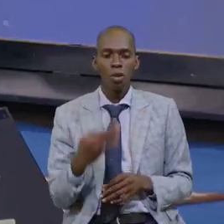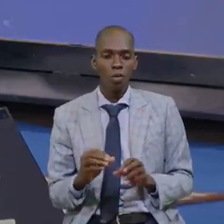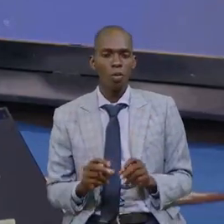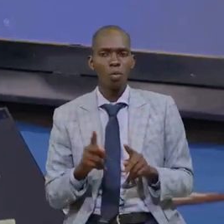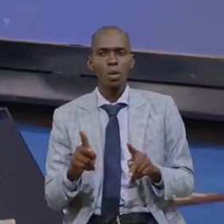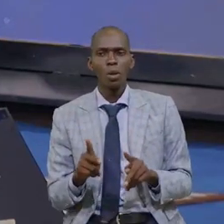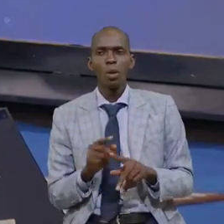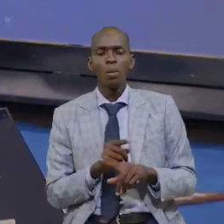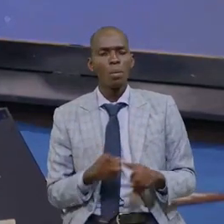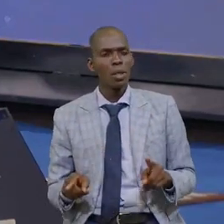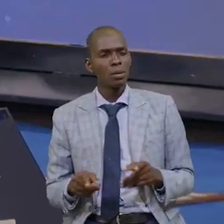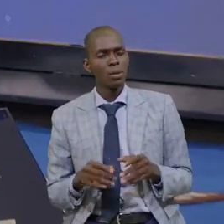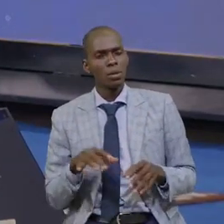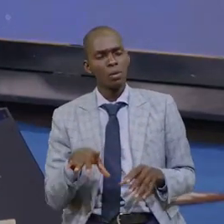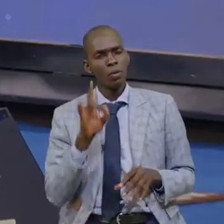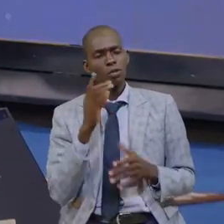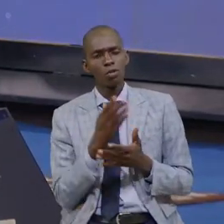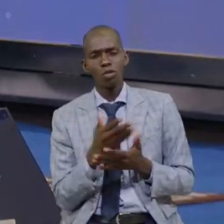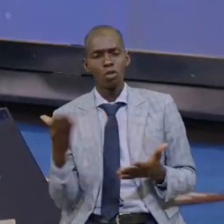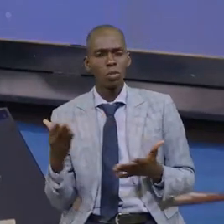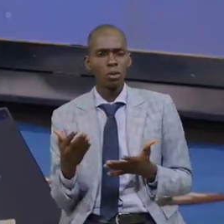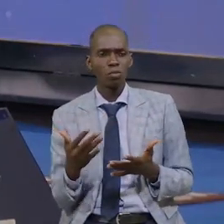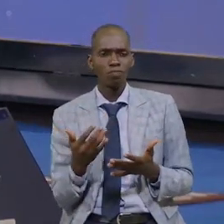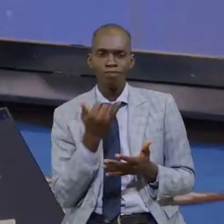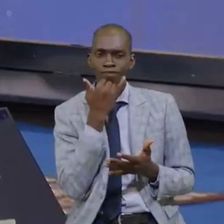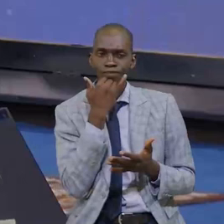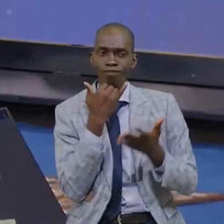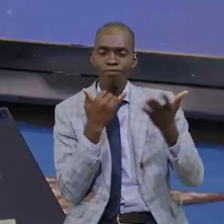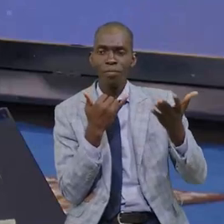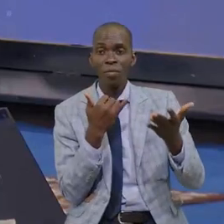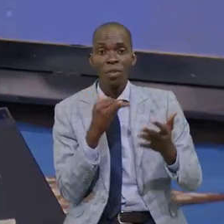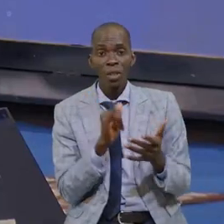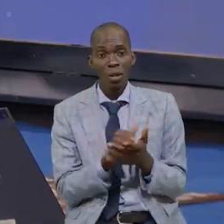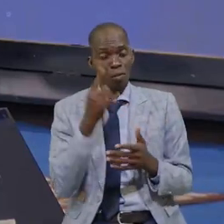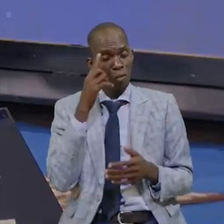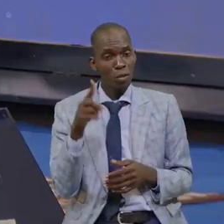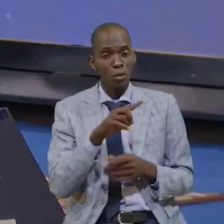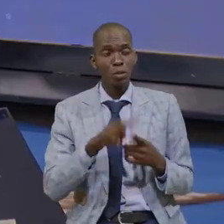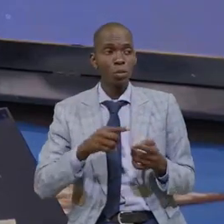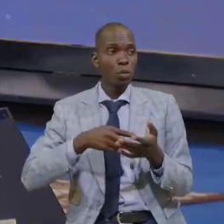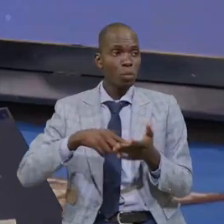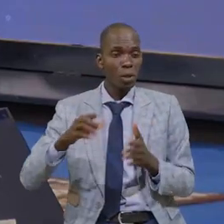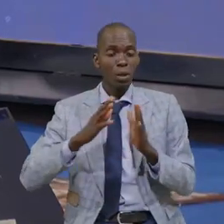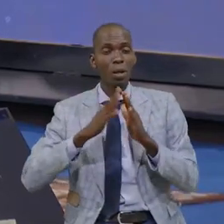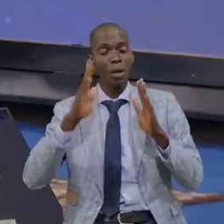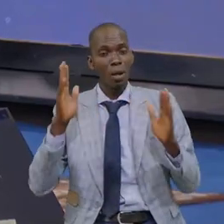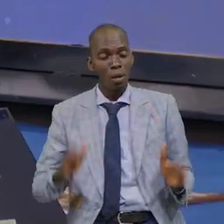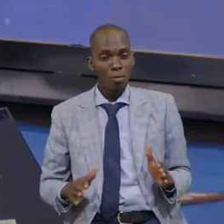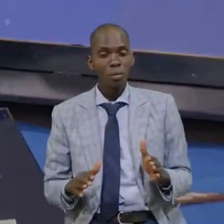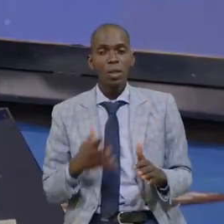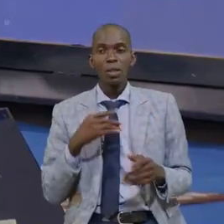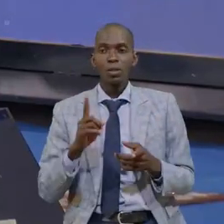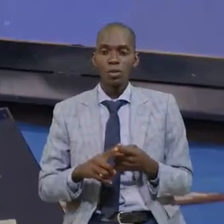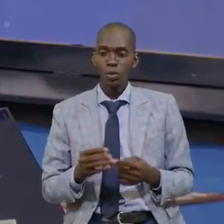vont là-bas, ils découvrent que même pour payer le loyer et se